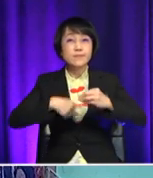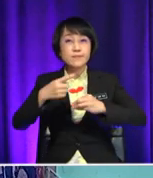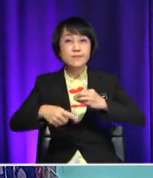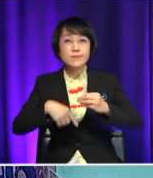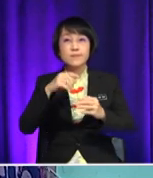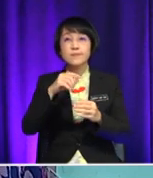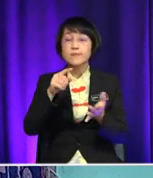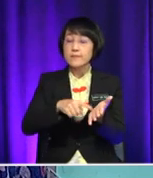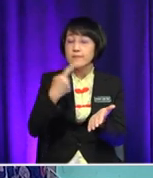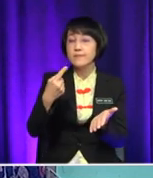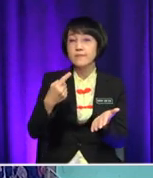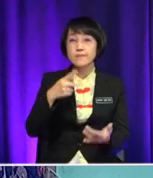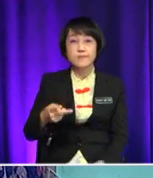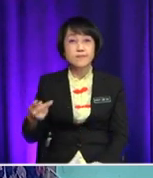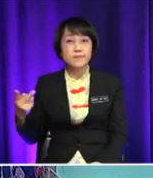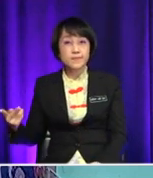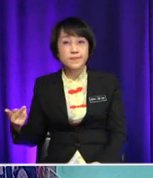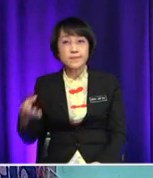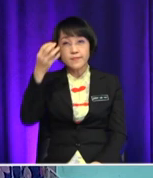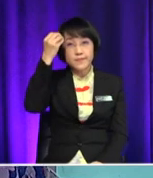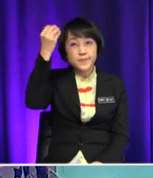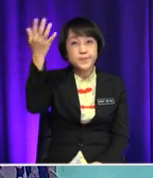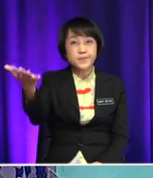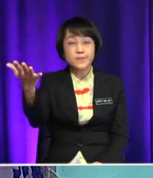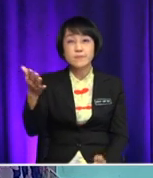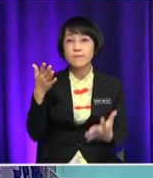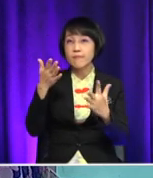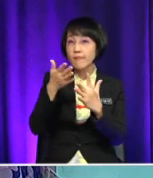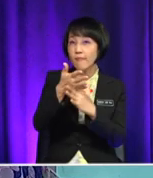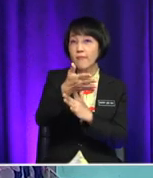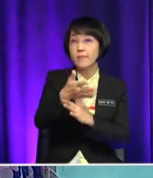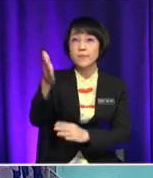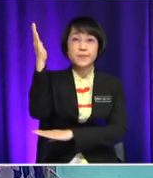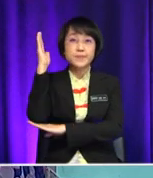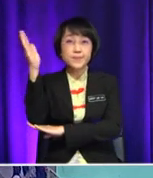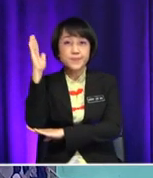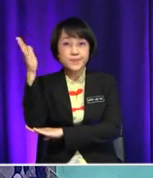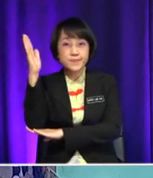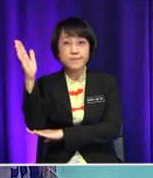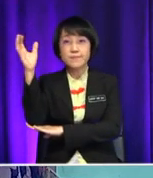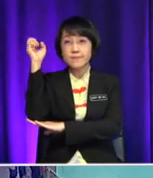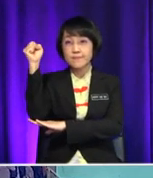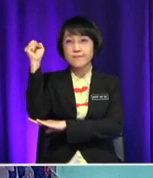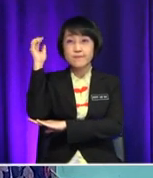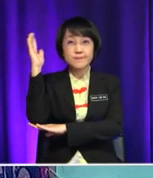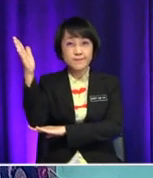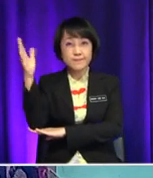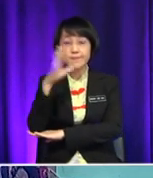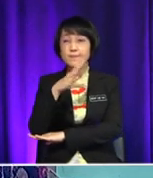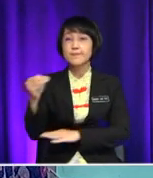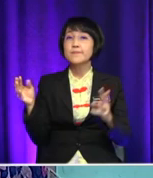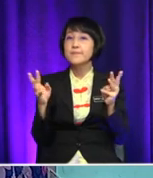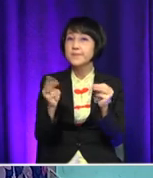sesuatu perkara yang disampaikan melalui ceramah syarahan dan juga